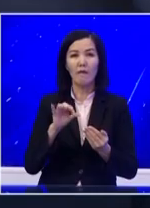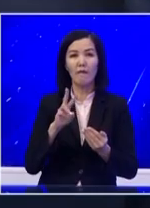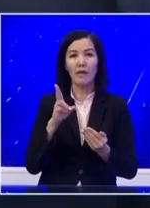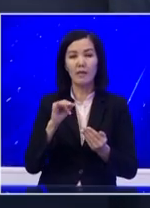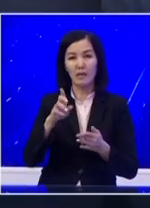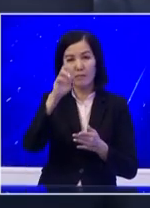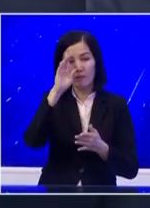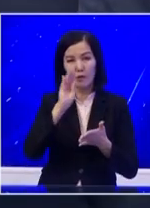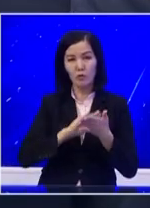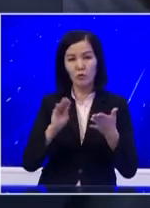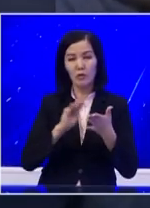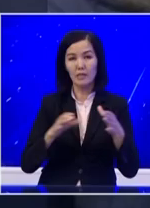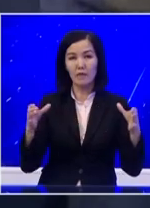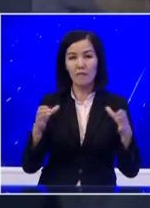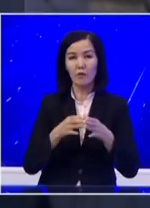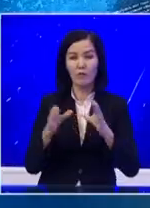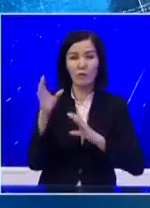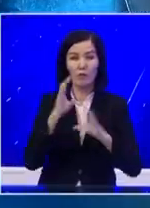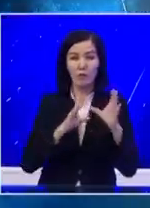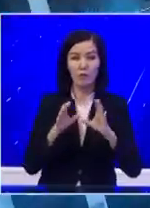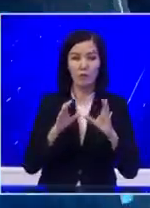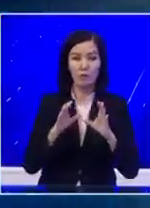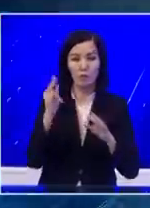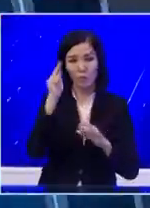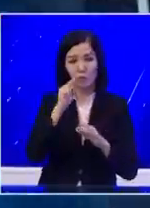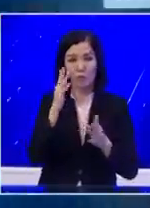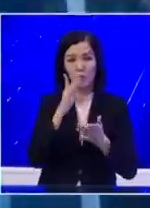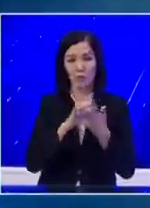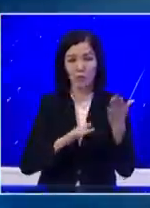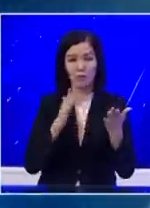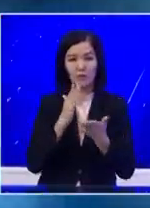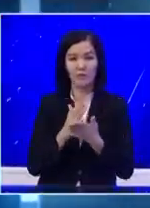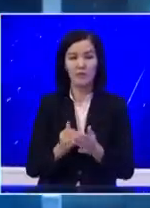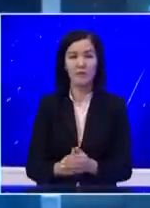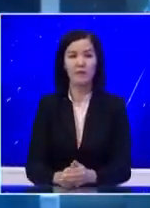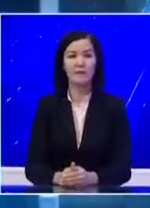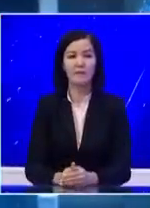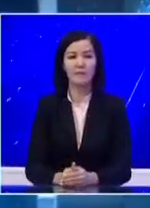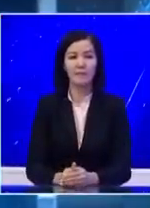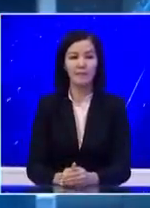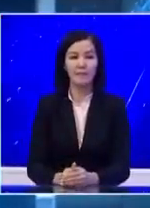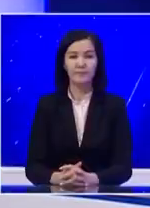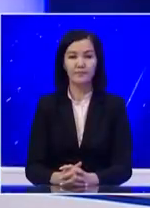мемлекетінде журналистика факультетінің студенті. Амина Құдайберген, Мади Байбосынов, Жетісу арнасы.